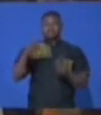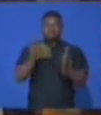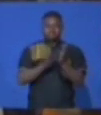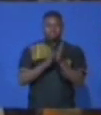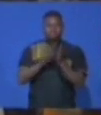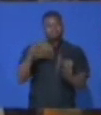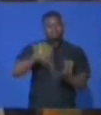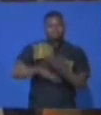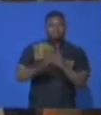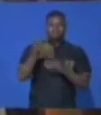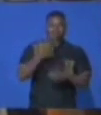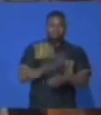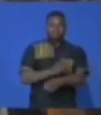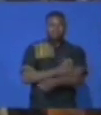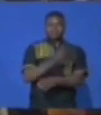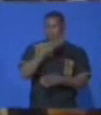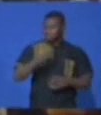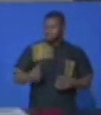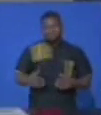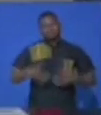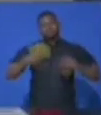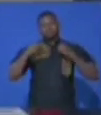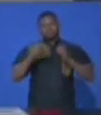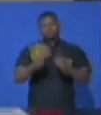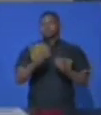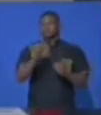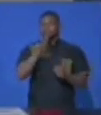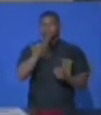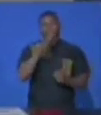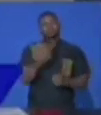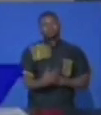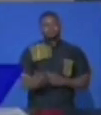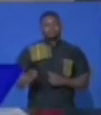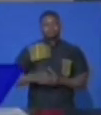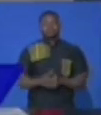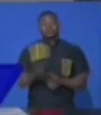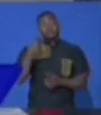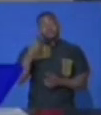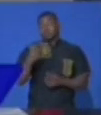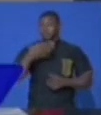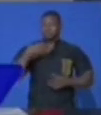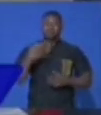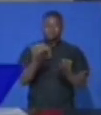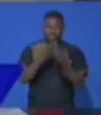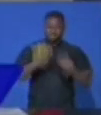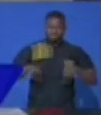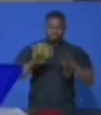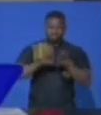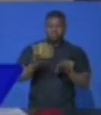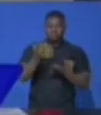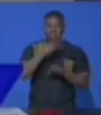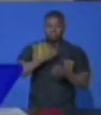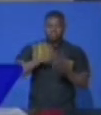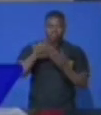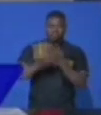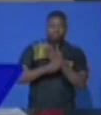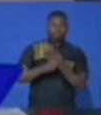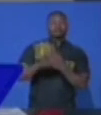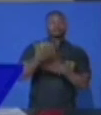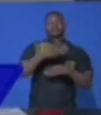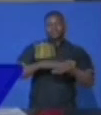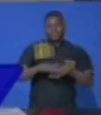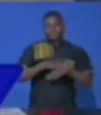maternelle et infantile. Au regard donc de la pertinence du projet et de l'impact positif sur la santé de la mère,